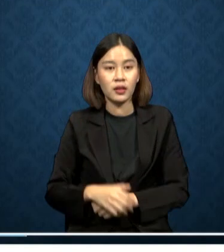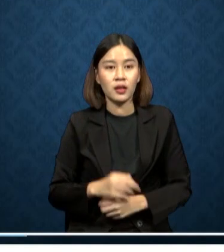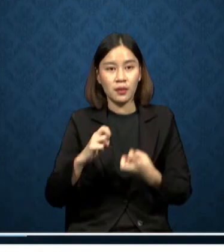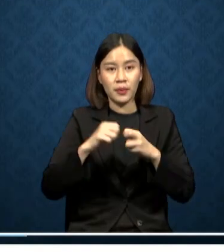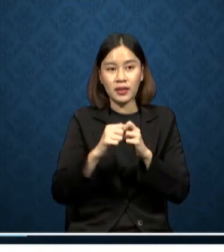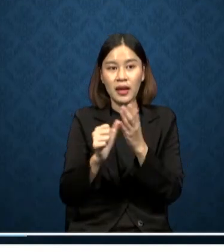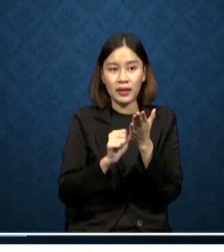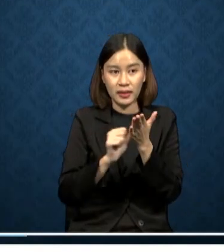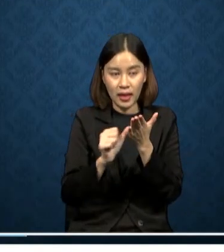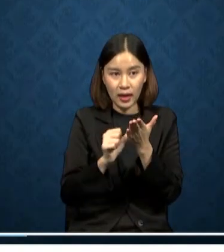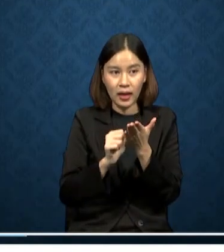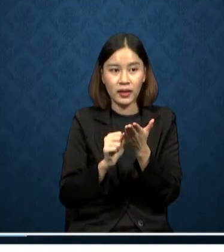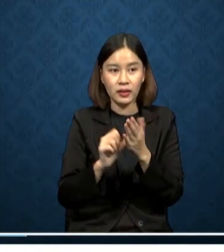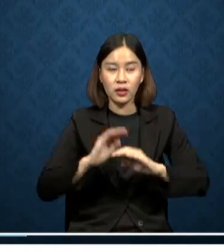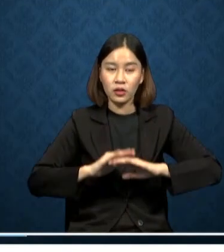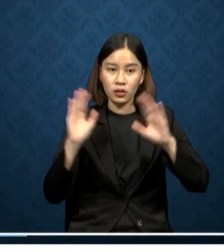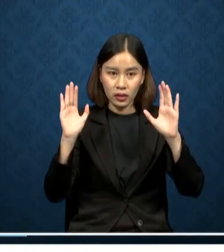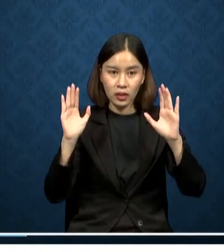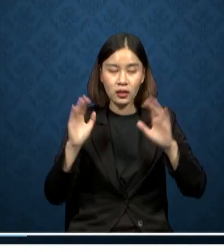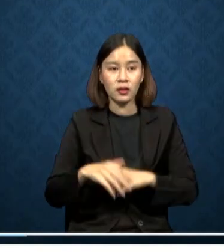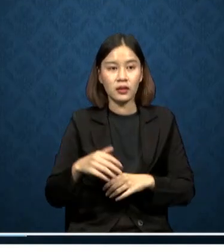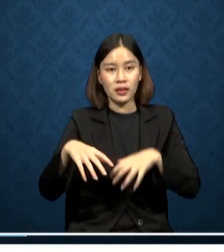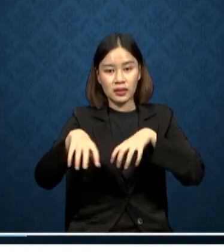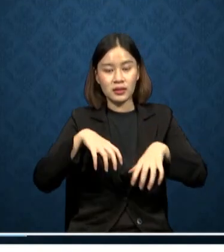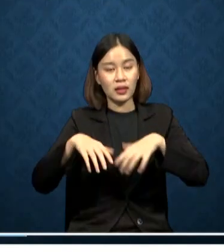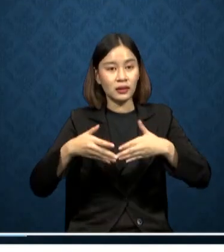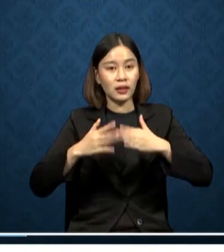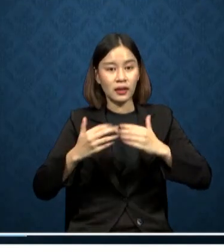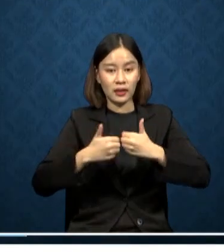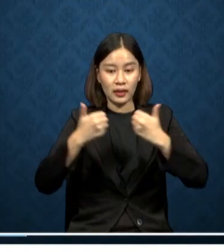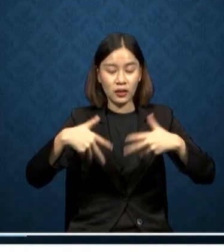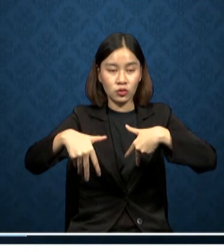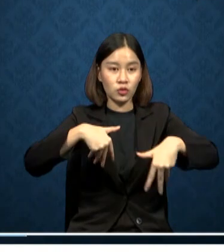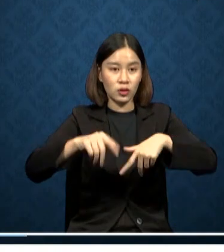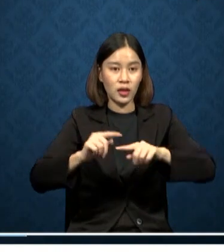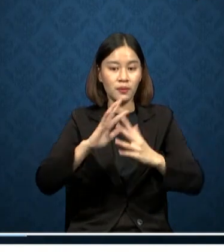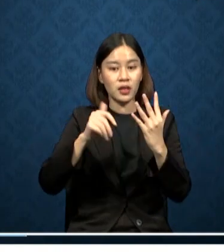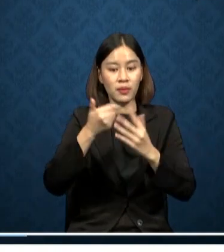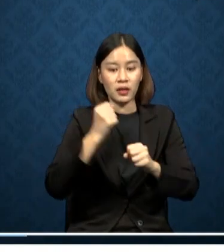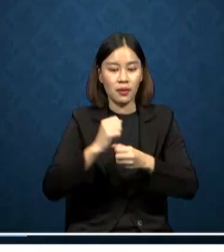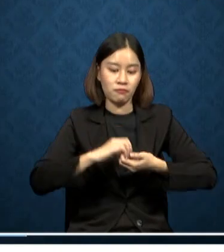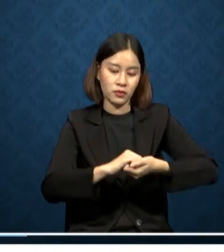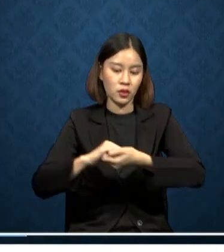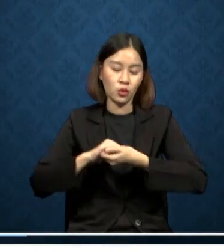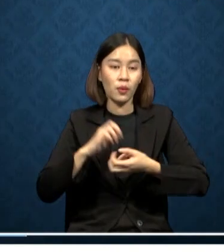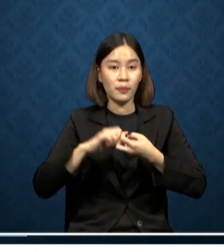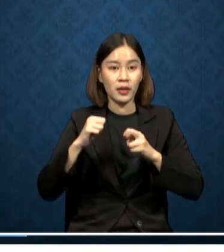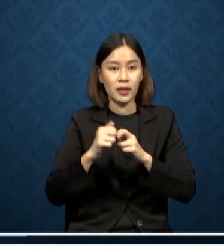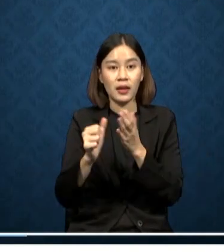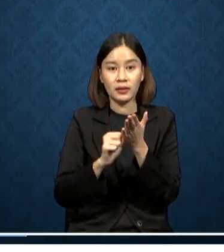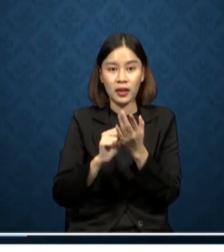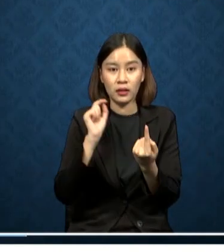าการบุ่มเพรา of theการจัตงแลขยายมวชนควรมีแผนบรูงนาการในการแ้ไปัหาทาง